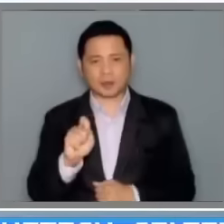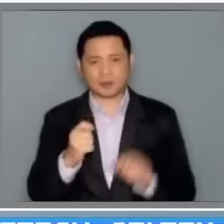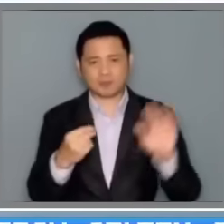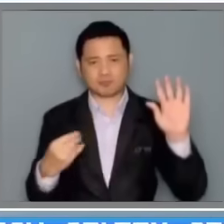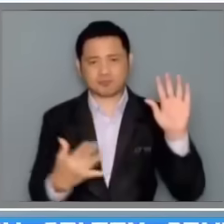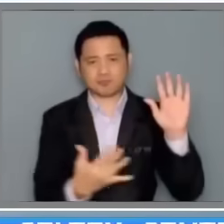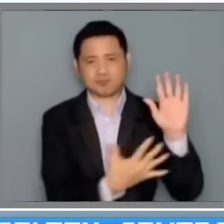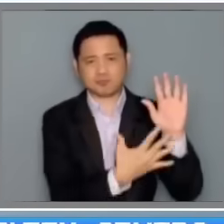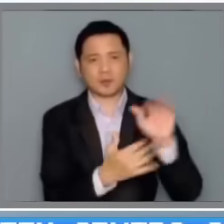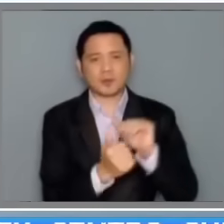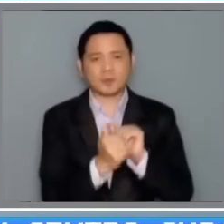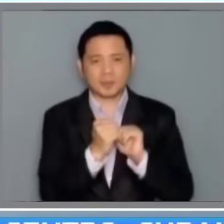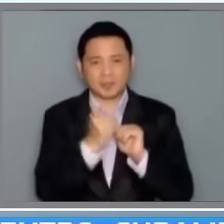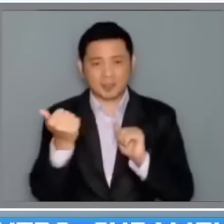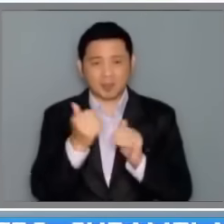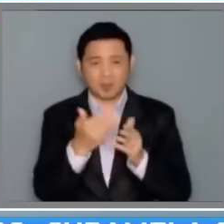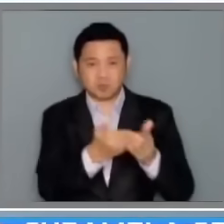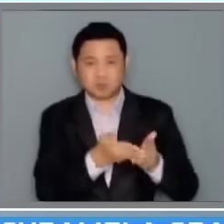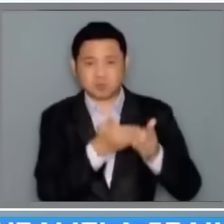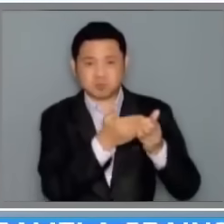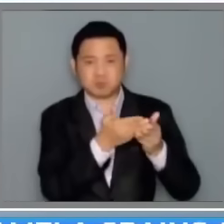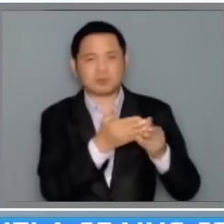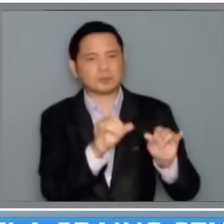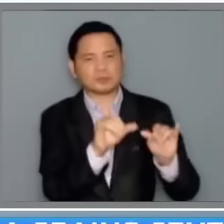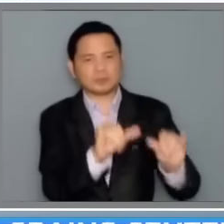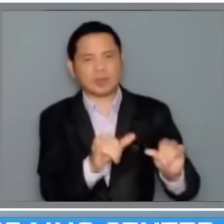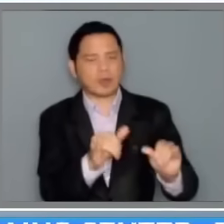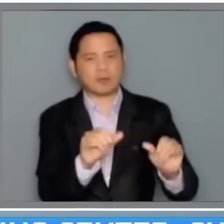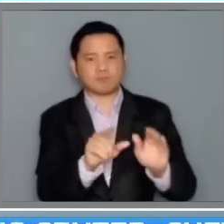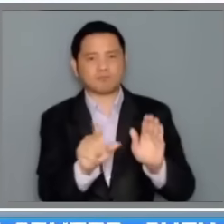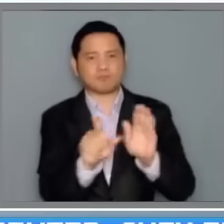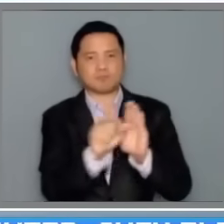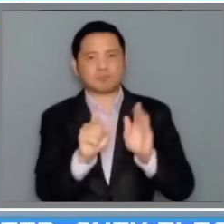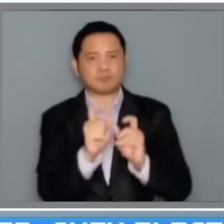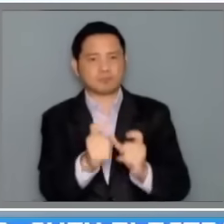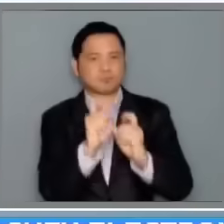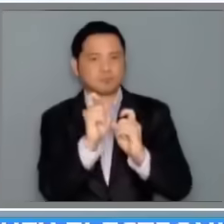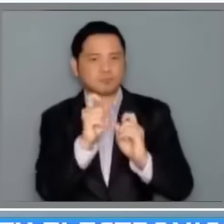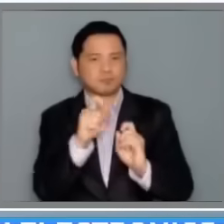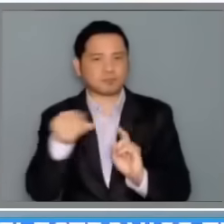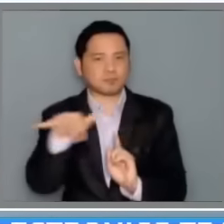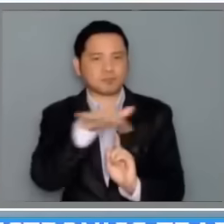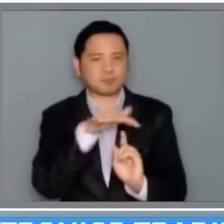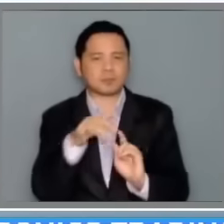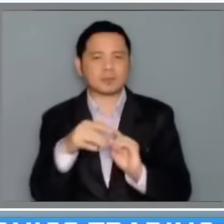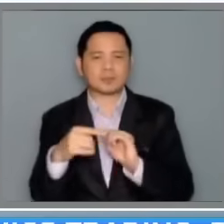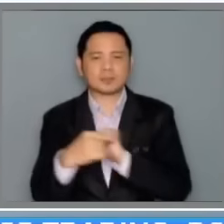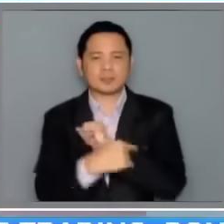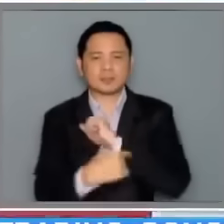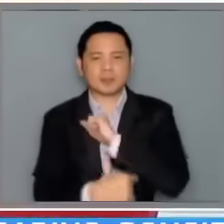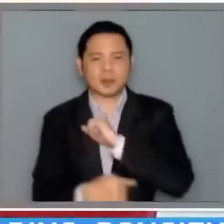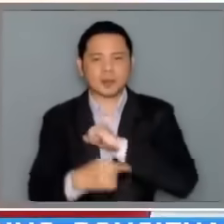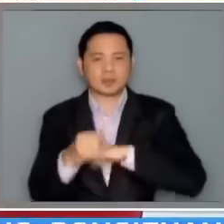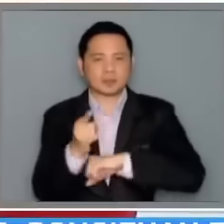maliliit na sasakyang pandagat ang pumalaot sa mga baybaying sakop ng Zambales at Bataan.